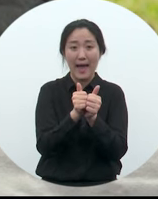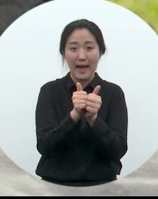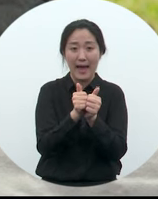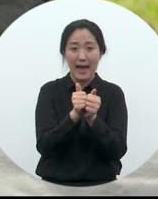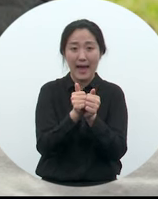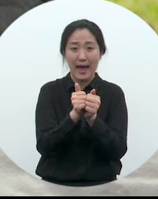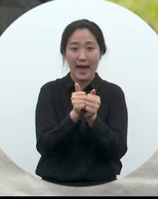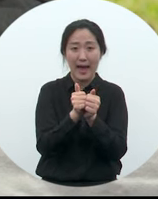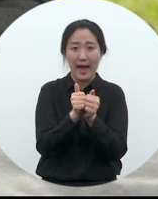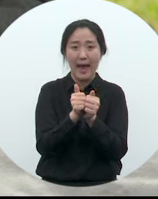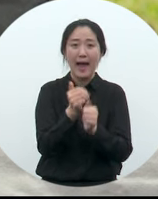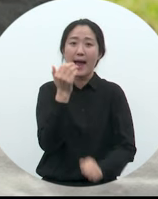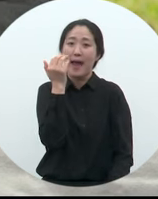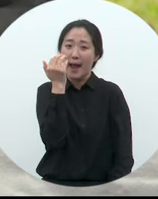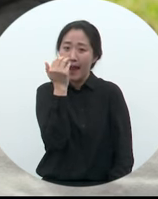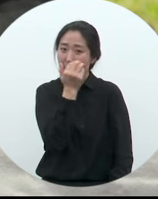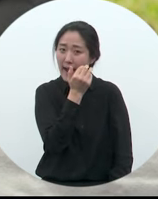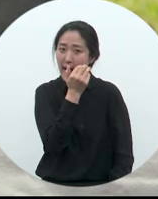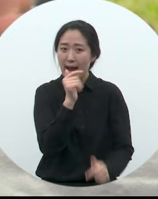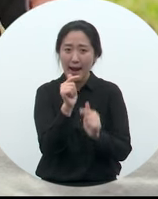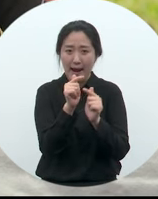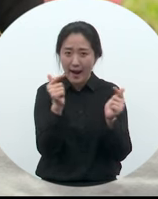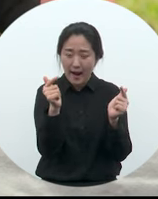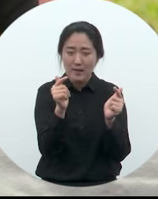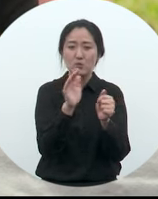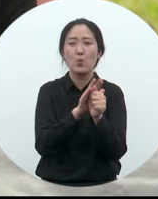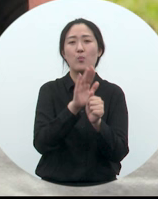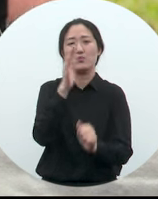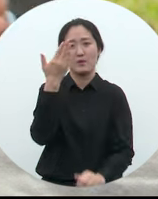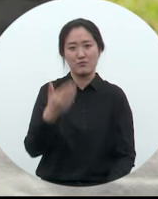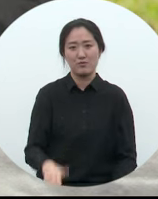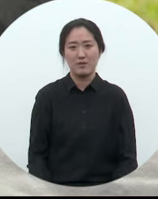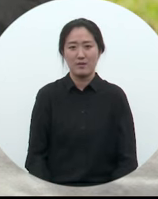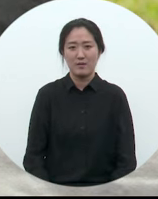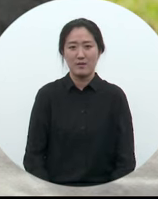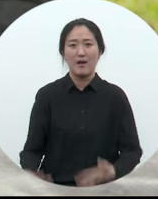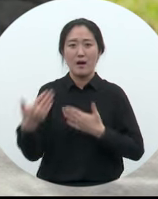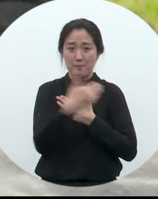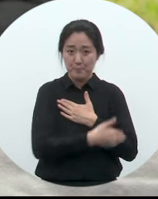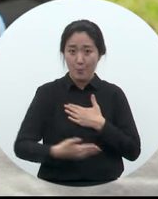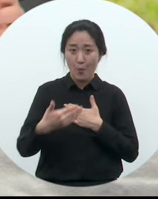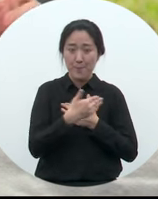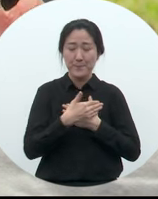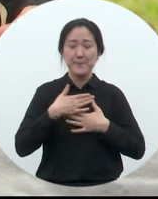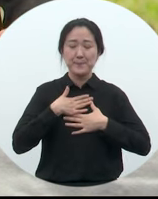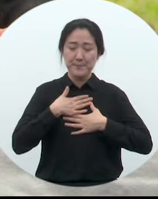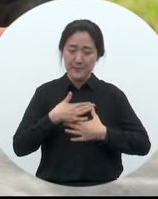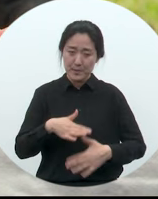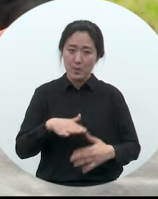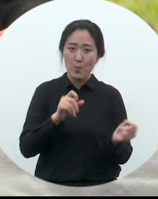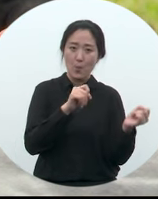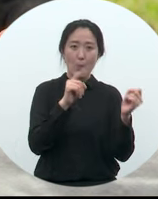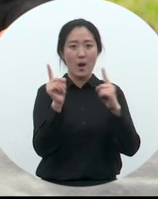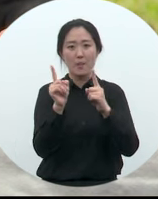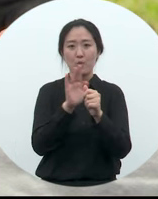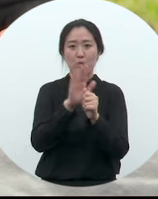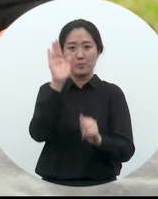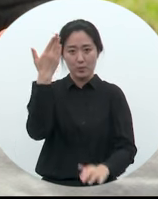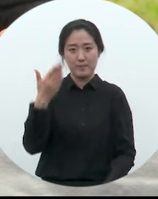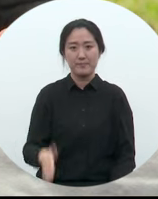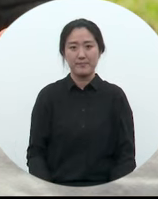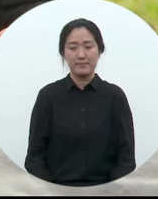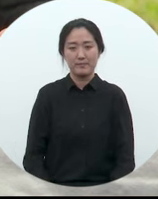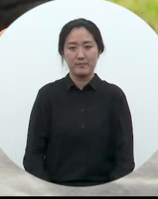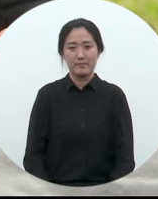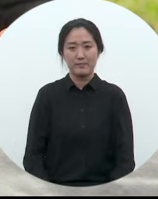회복을 시켜주는데도 도움이 되고 글리코겐 성분들이 있어서 역시 피로를 풀어주는데도 도움이 많이 되는